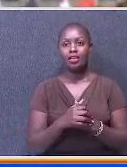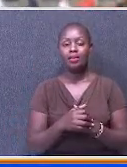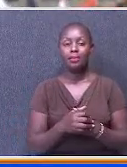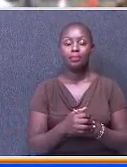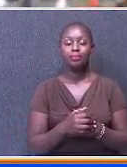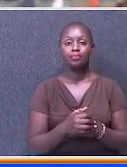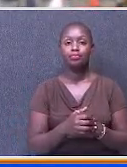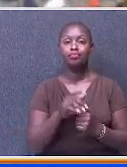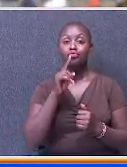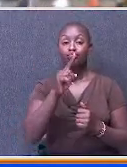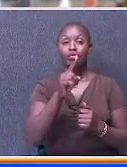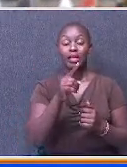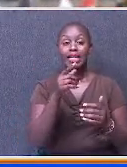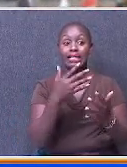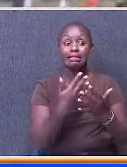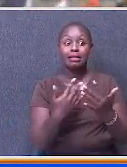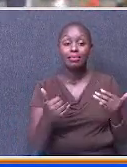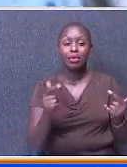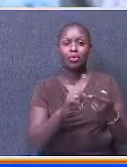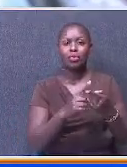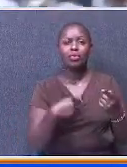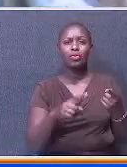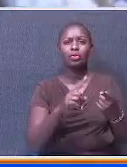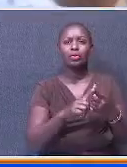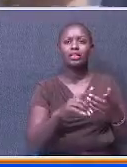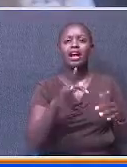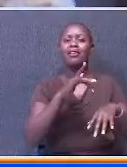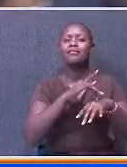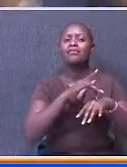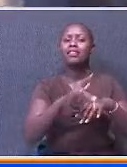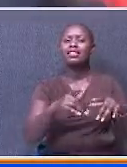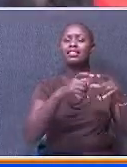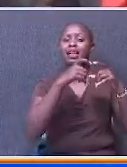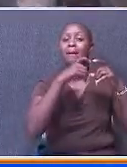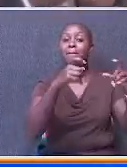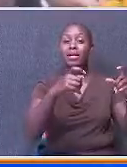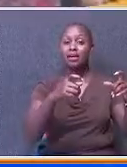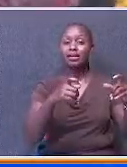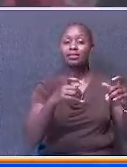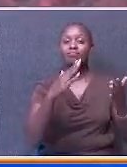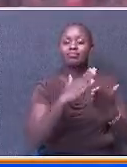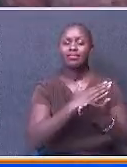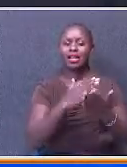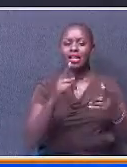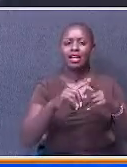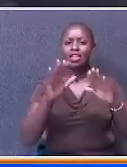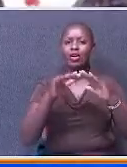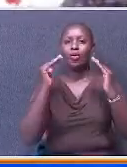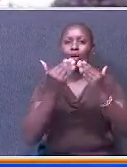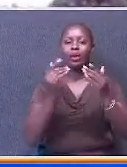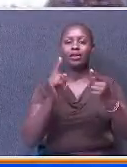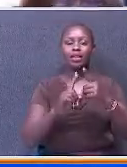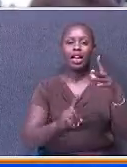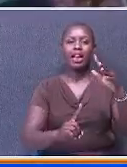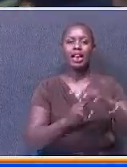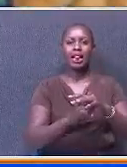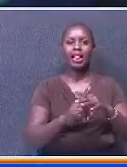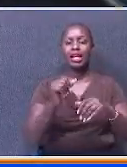Ni janga lililoathiri pakubwa sekta ya afya ulimwenguni tangu kuchipuka kwake mwezi wa Novemba mwaka